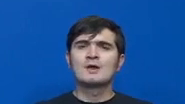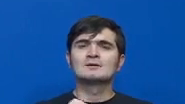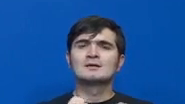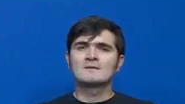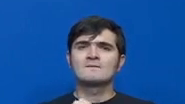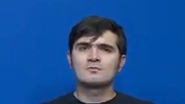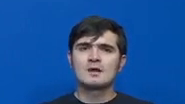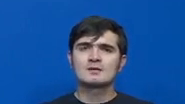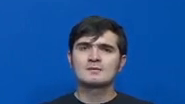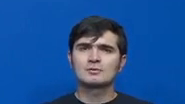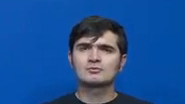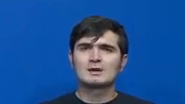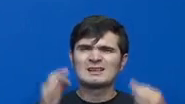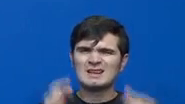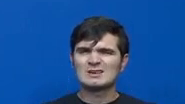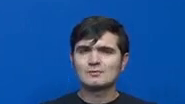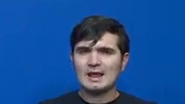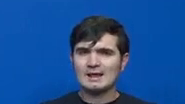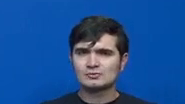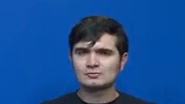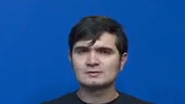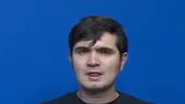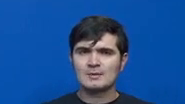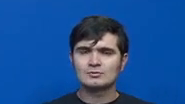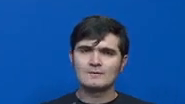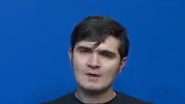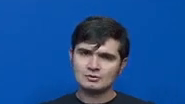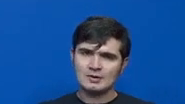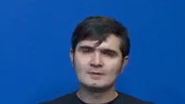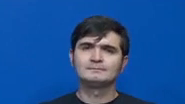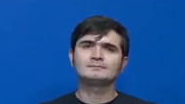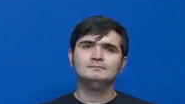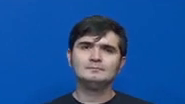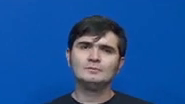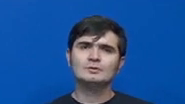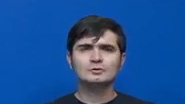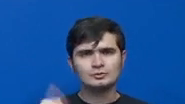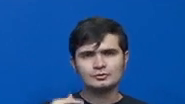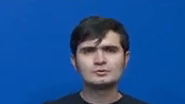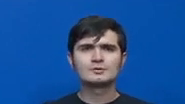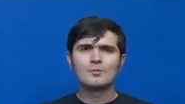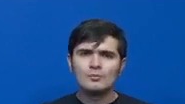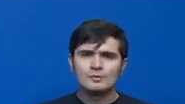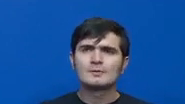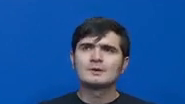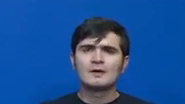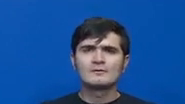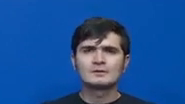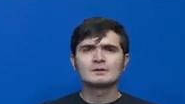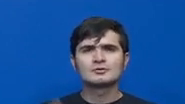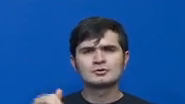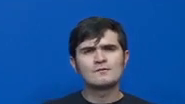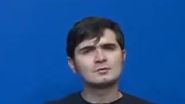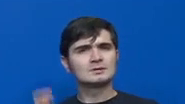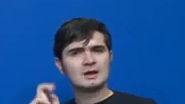informare, să asigure resursele pentru vaccinare și să putem, la fel ca și predecesorii noștri,